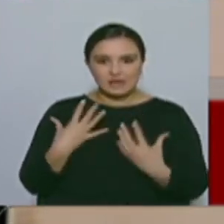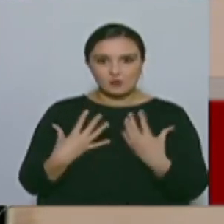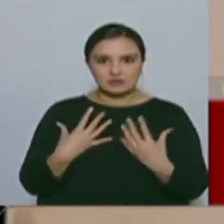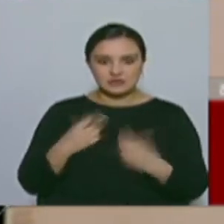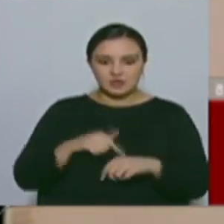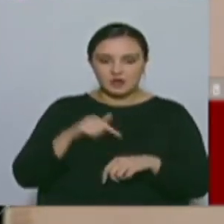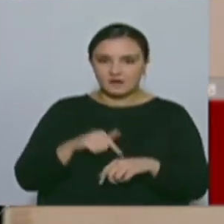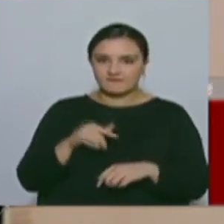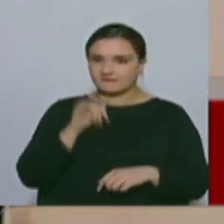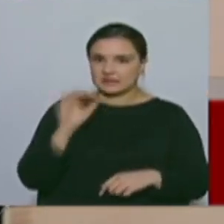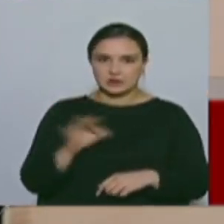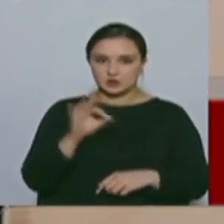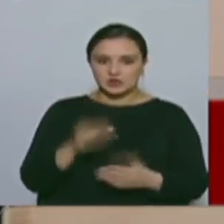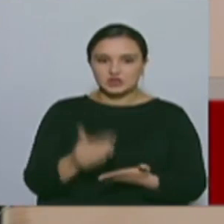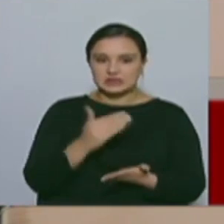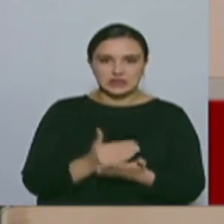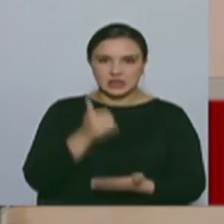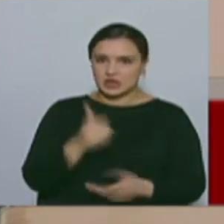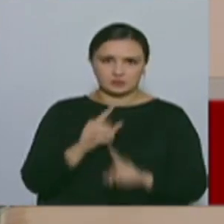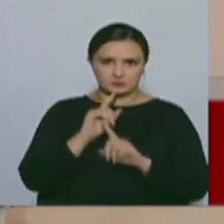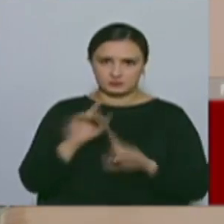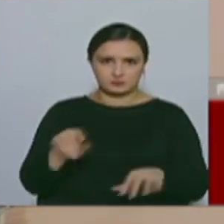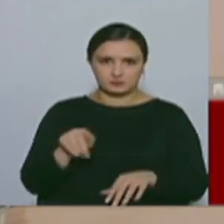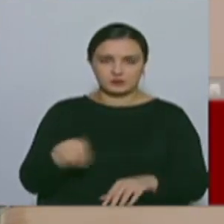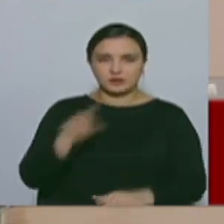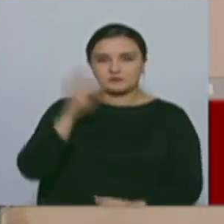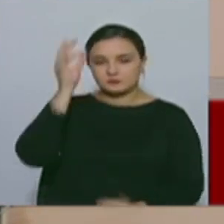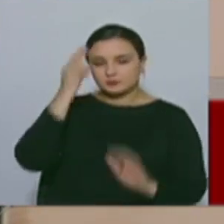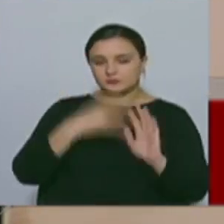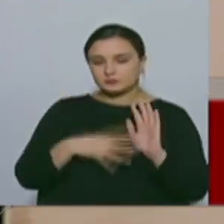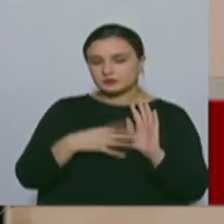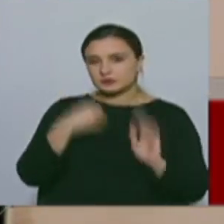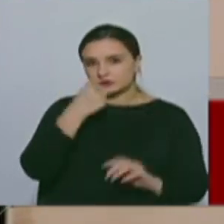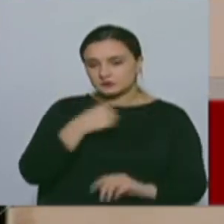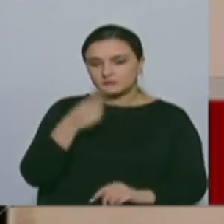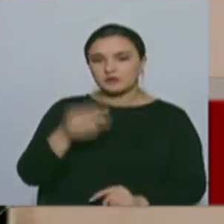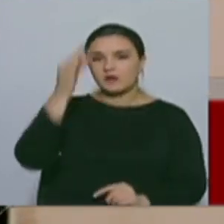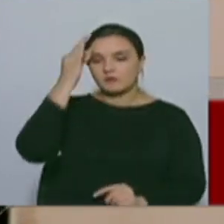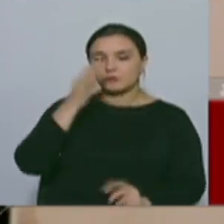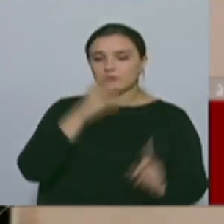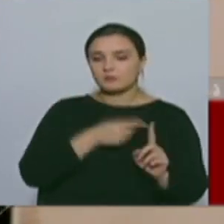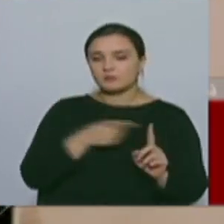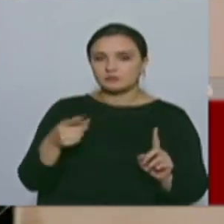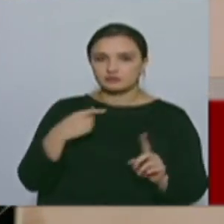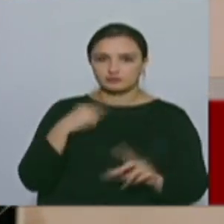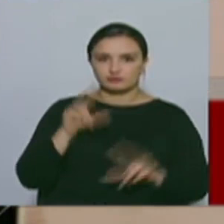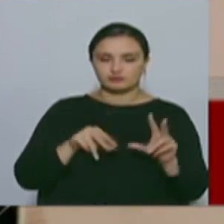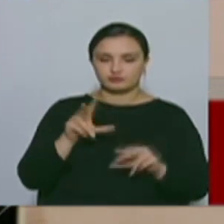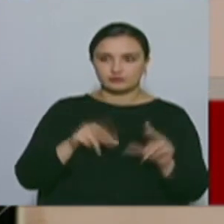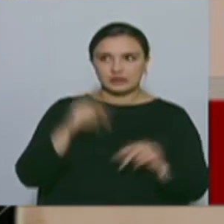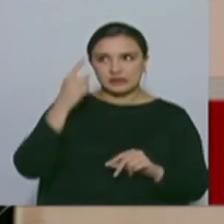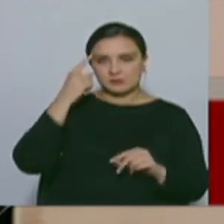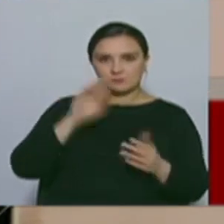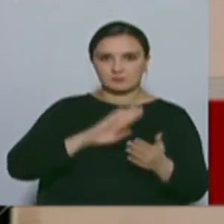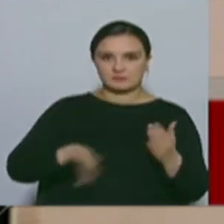აყოლით ჩვენ ვერასოდეს ვერ მივიღეთ ის შედეგი, რომელიც წარმოგვედგება. გავიხსენოთ 90-იანი წლები, გავიხსენოთ ეს პერიოდი, როდესაც ჩვენ ფაქტობრივად